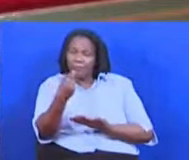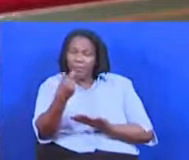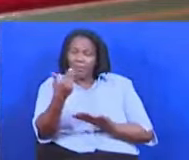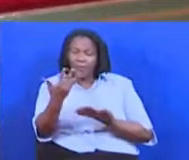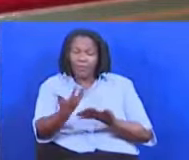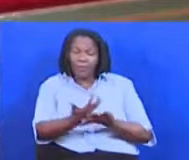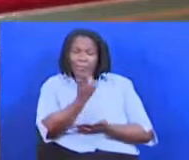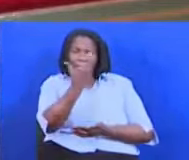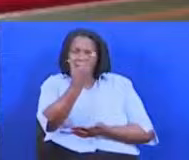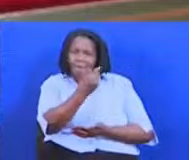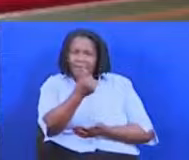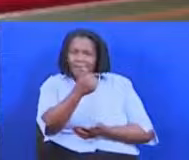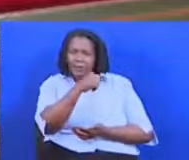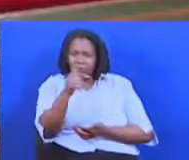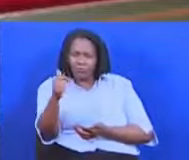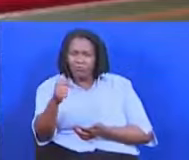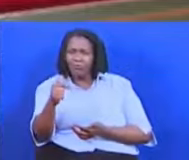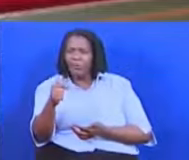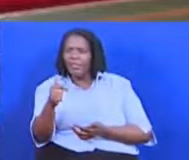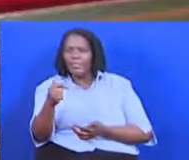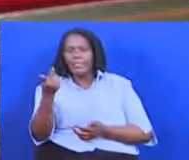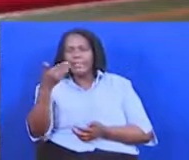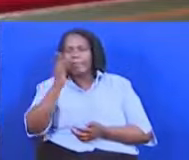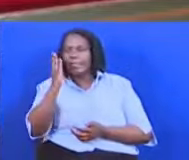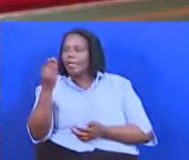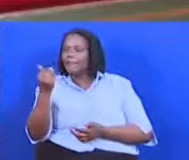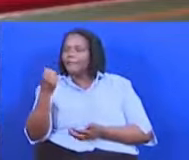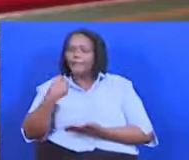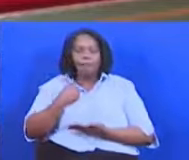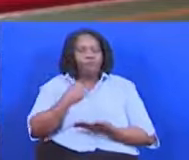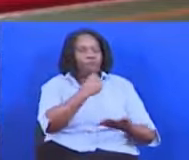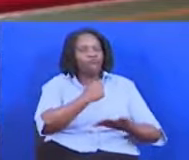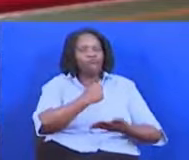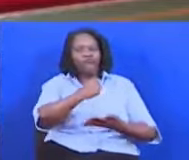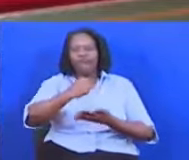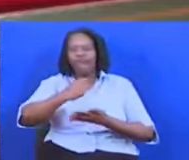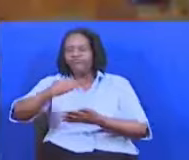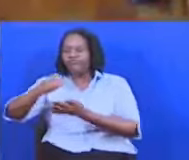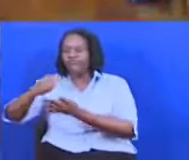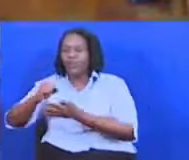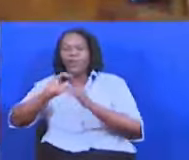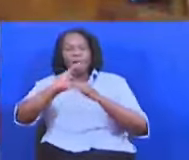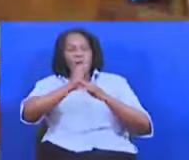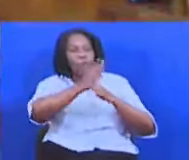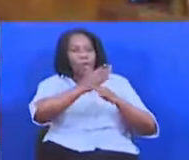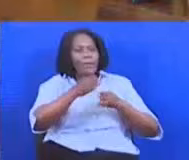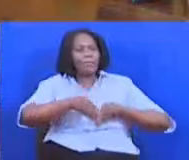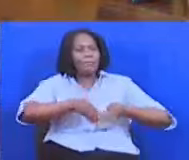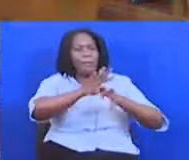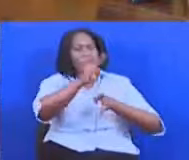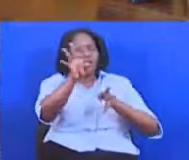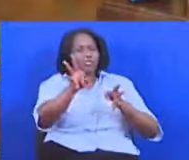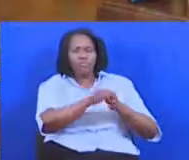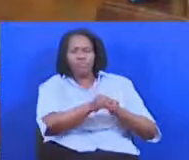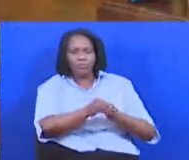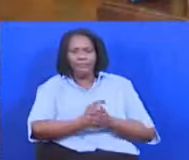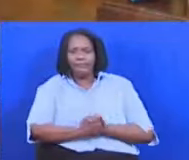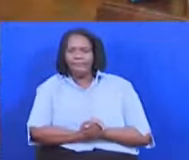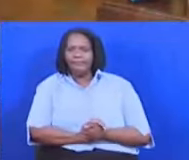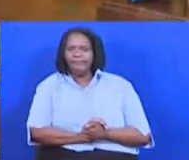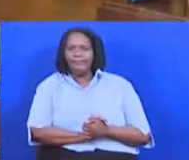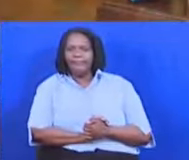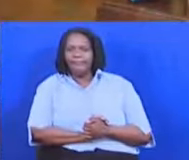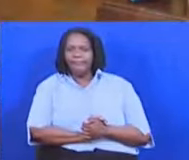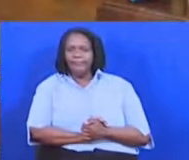serikali ina nia ya kuhakikisha barabara hizi zinajengwa na zinafanywa ukarabati.